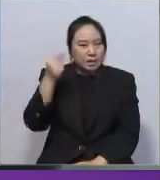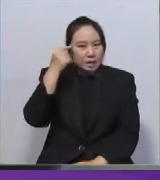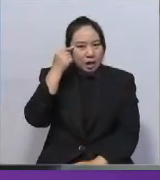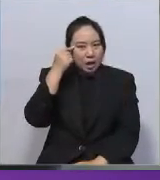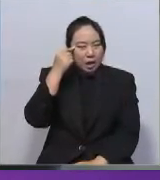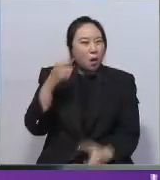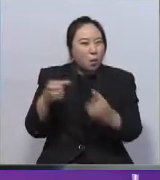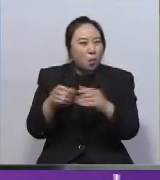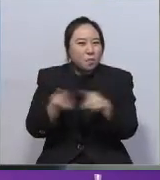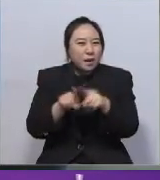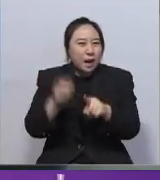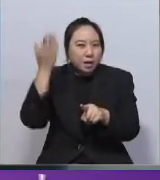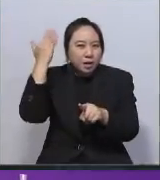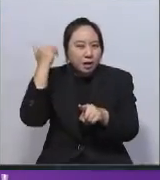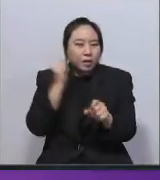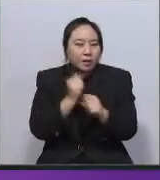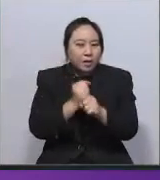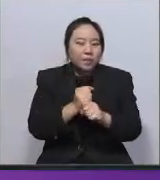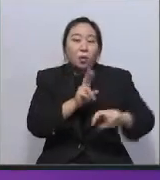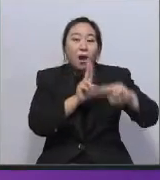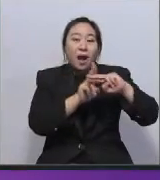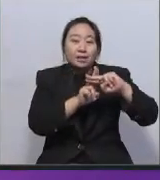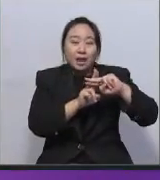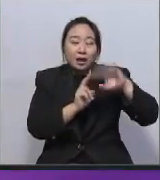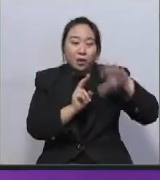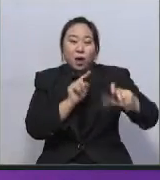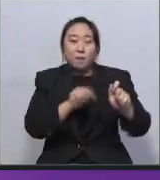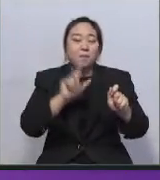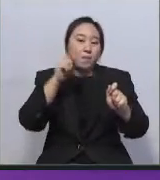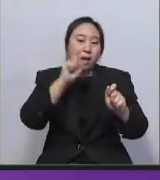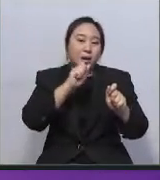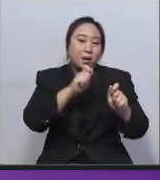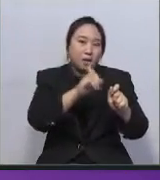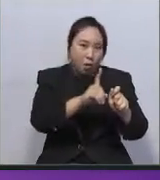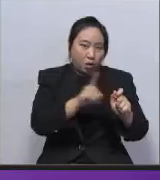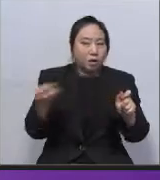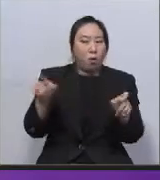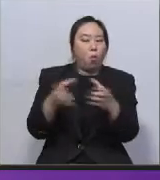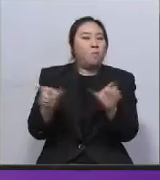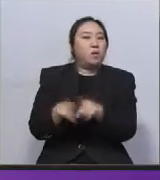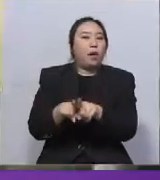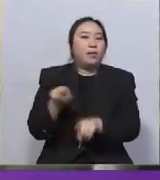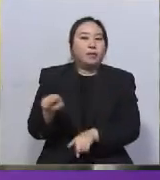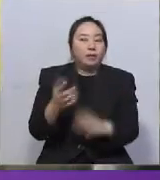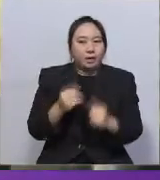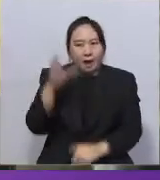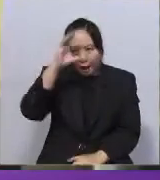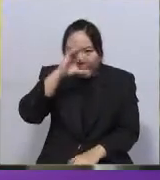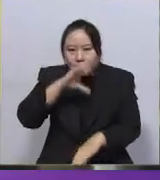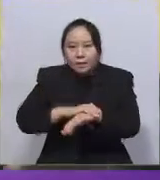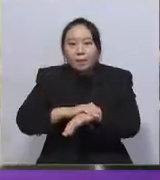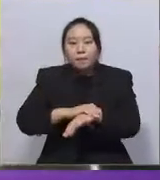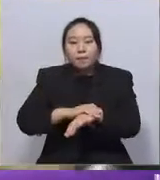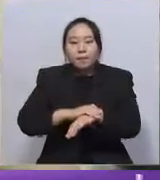เป็นกลุ่มเดียวกับที่ตระเวนก่อเหตุในงานกาชาดของที่ว่าการอำเภอแม่สอดและตอนนี้นะคะเจ้าหน้าที่ก็ติดตามอยู่เพราะ